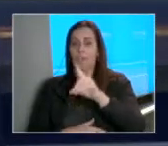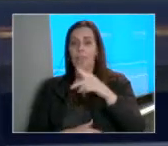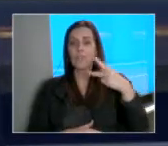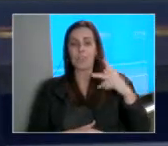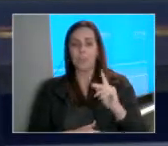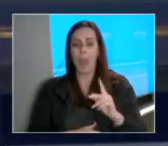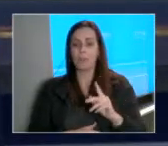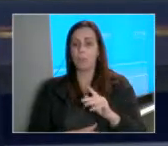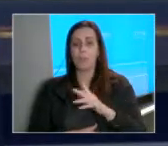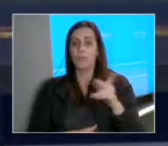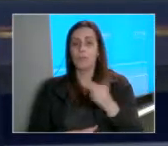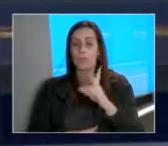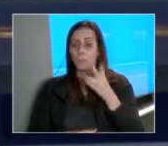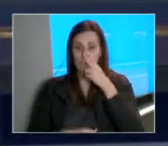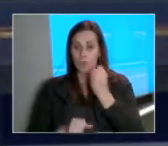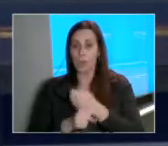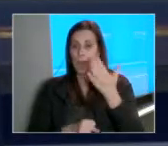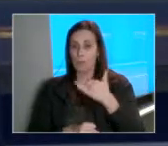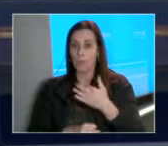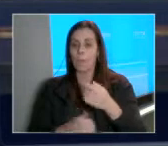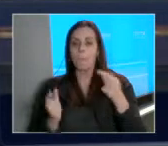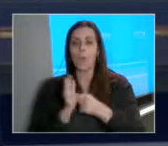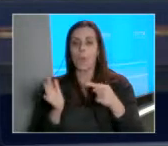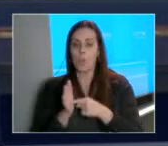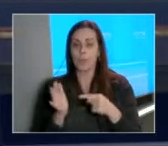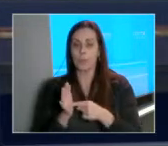פרידמן. והדרך שבה הם היו ניסו לעשות, הייתה מנומקת